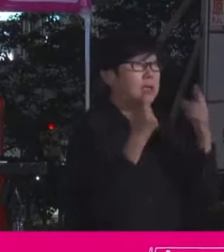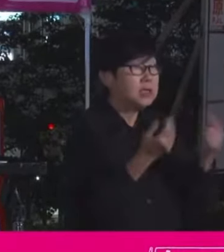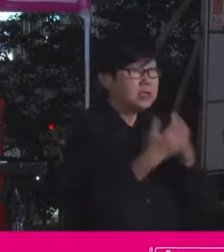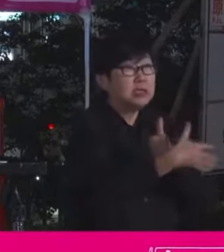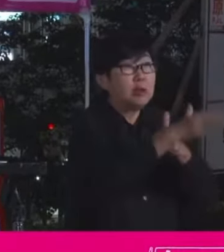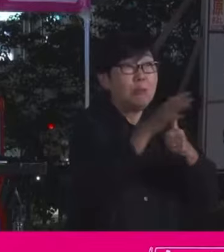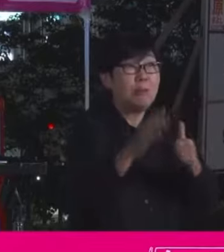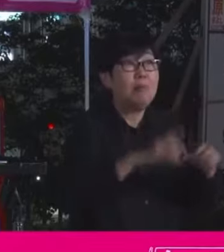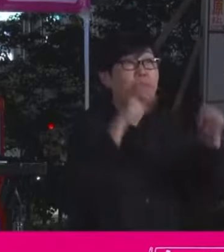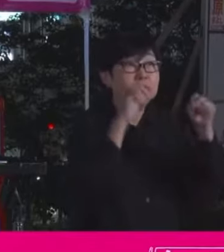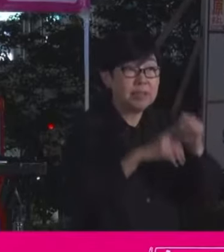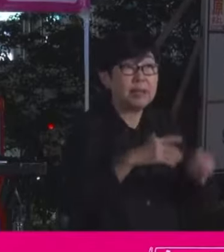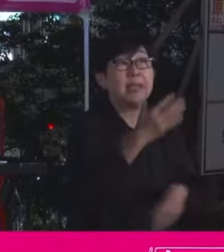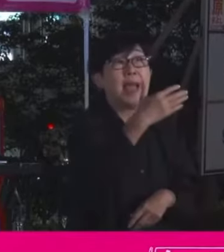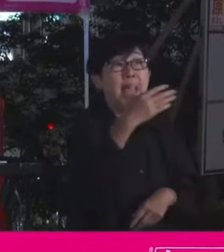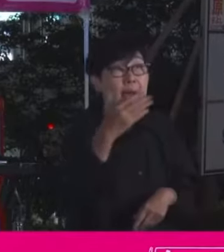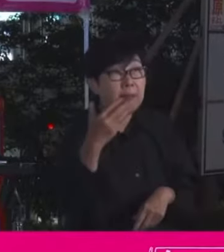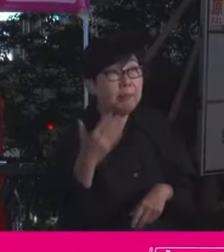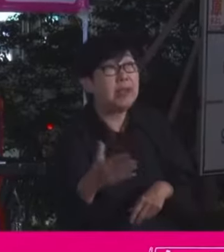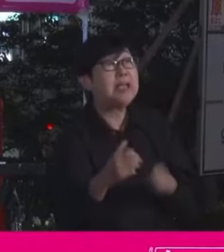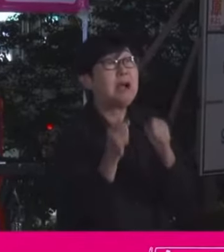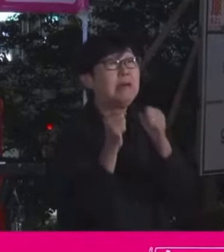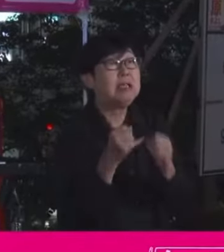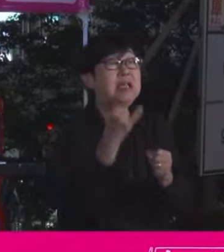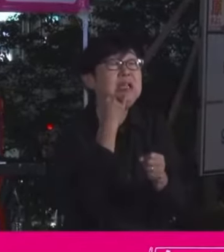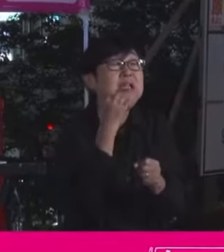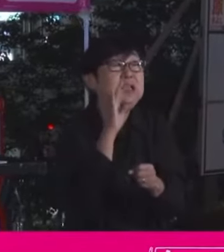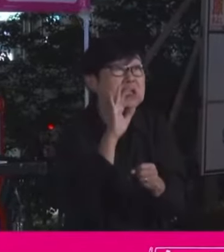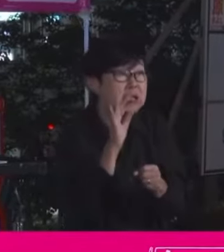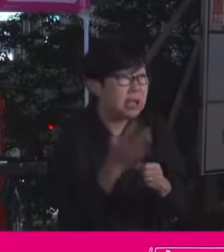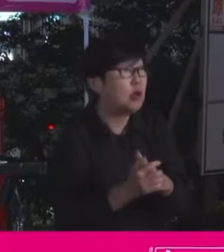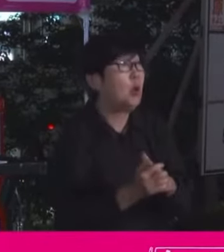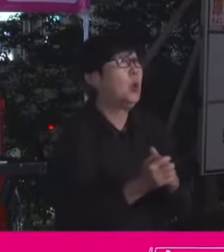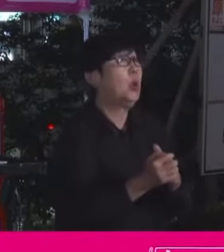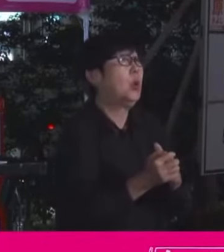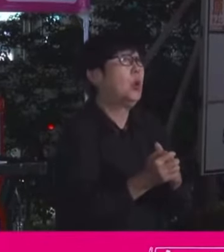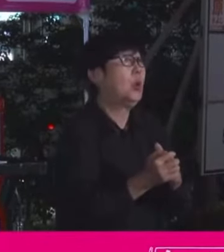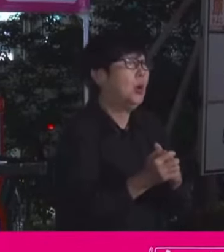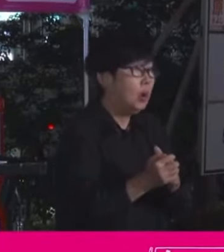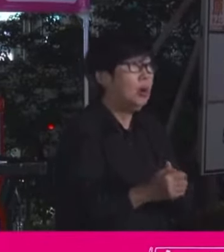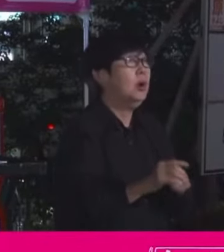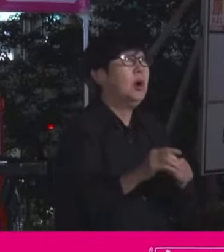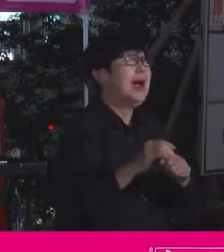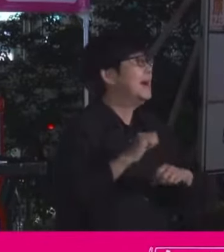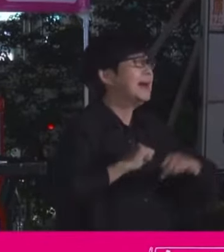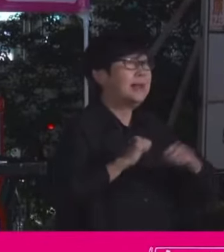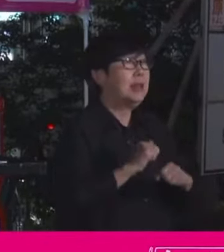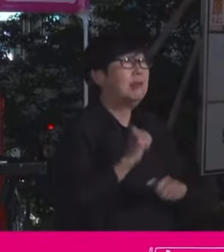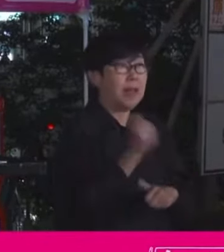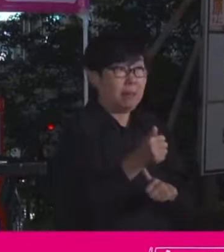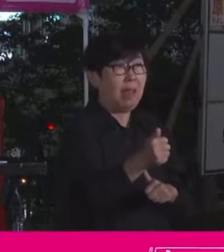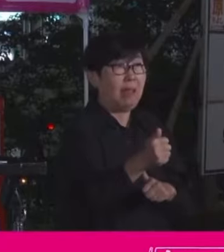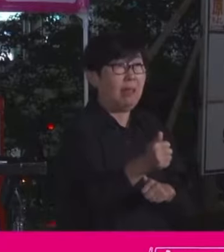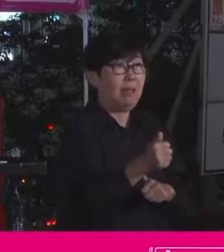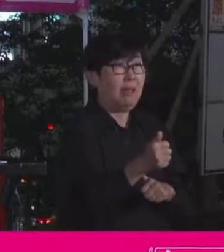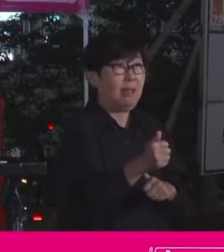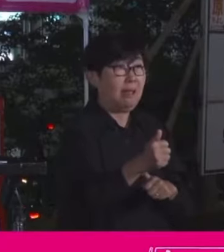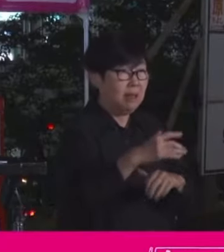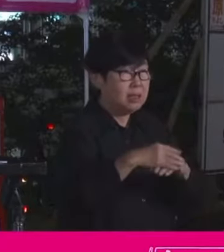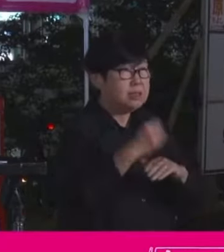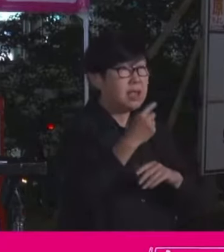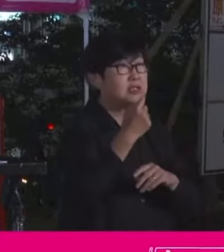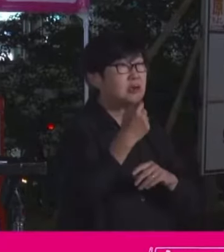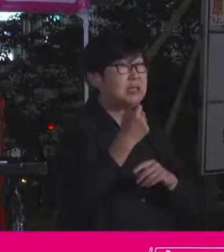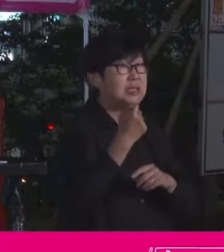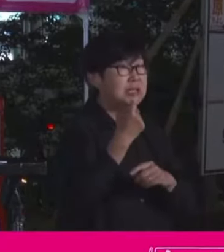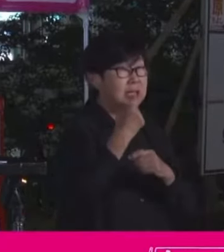いけれども、勝手なことができない。なぜかというと、最初に被害を被るのは我々だからという考え方です。これ非